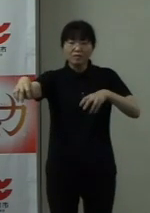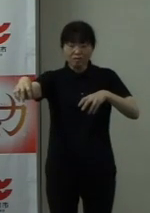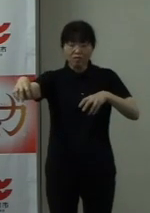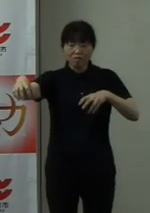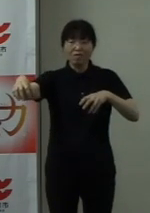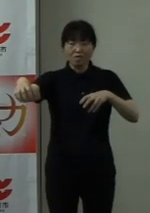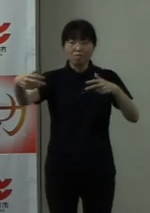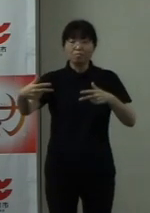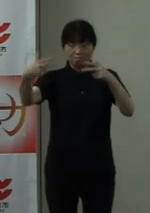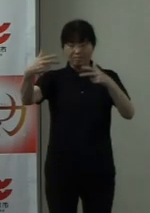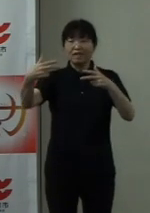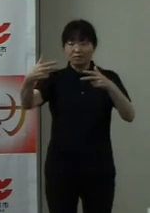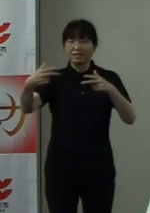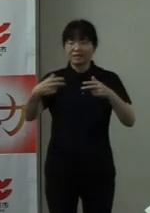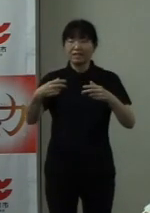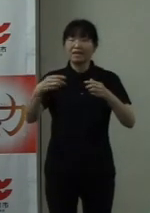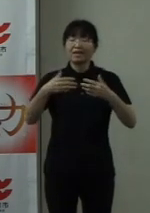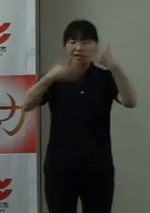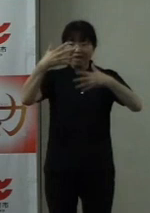というふうに考えております。